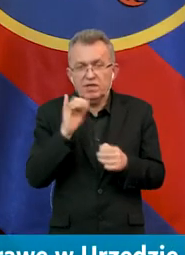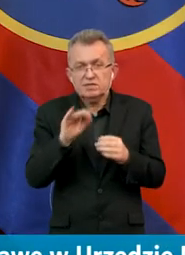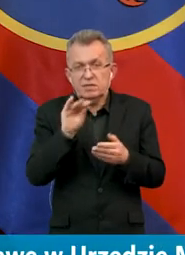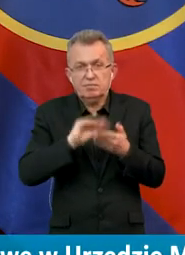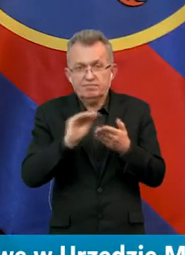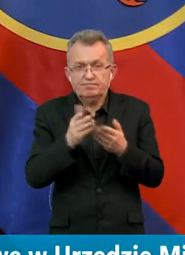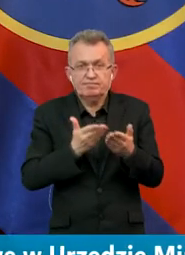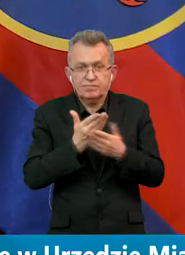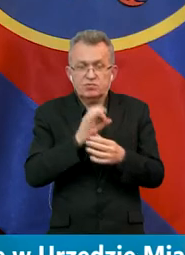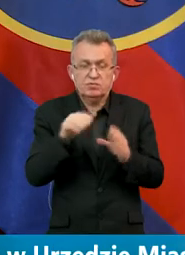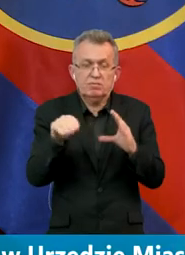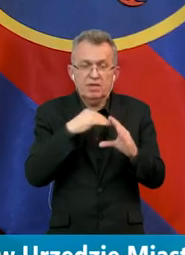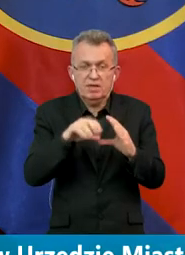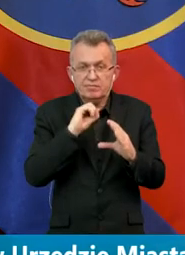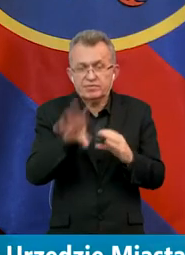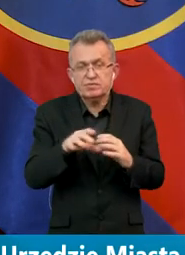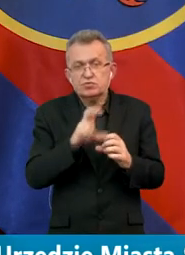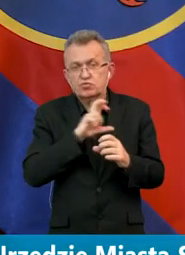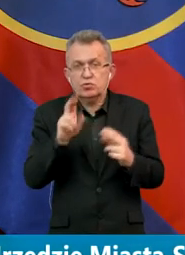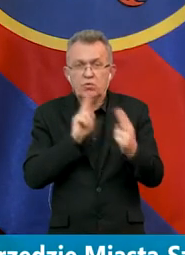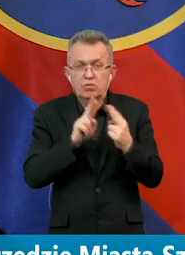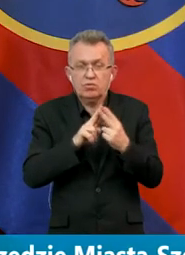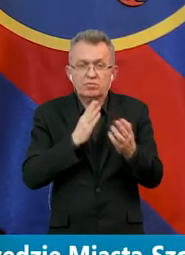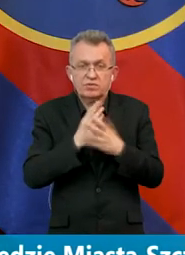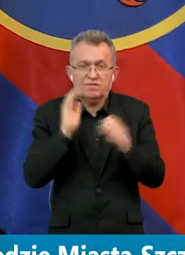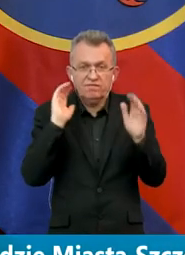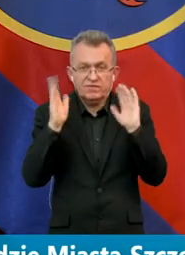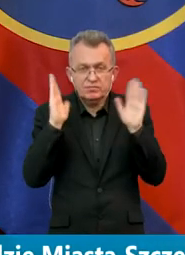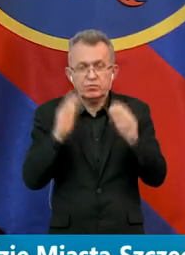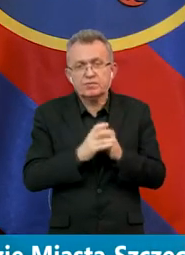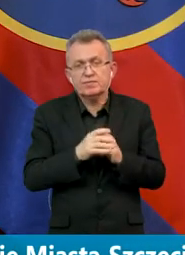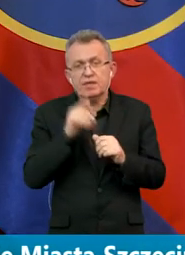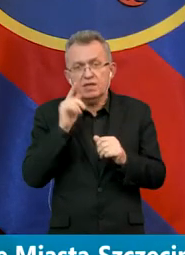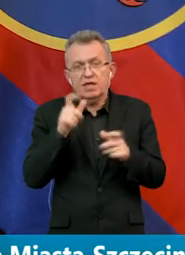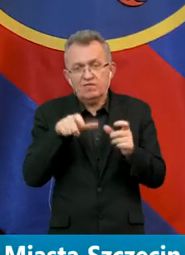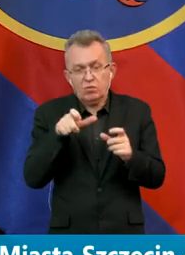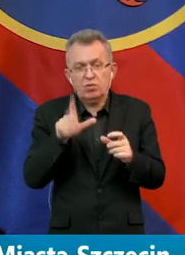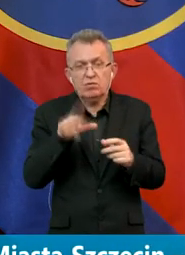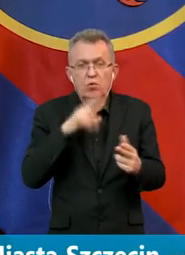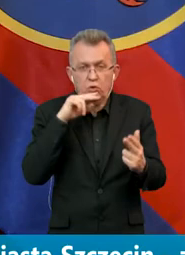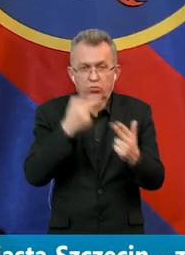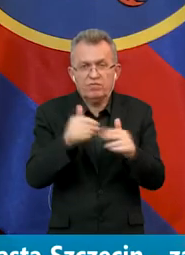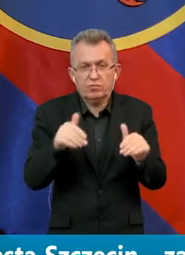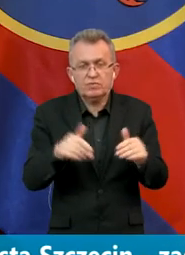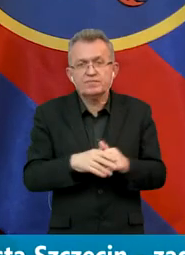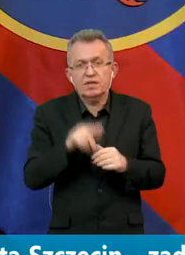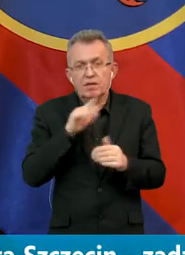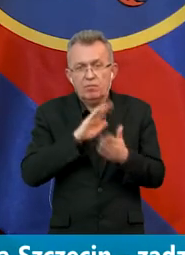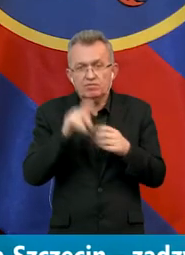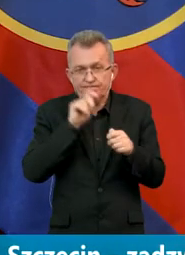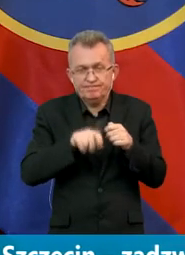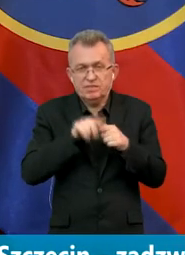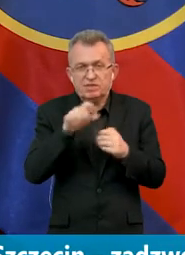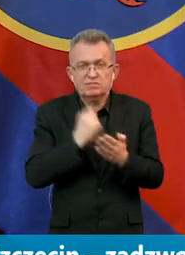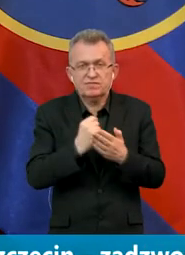mnie czy maila, czy też skontaktujemy się poprzez Facebooka, wówczas indywidualnie pani na ten temat mogę odpowiedzieć po zbadaniu tego